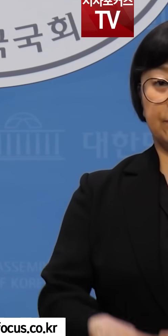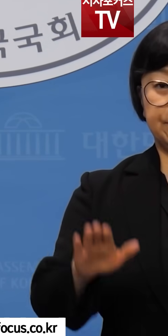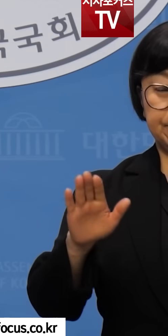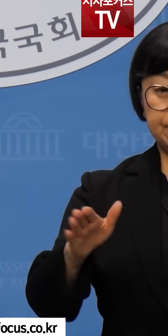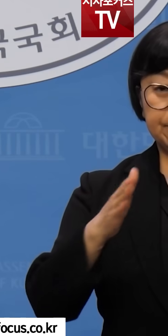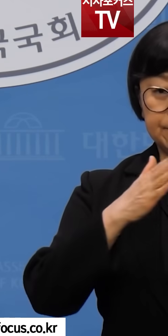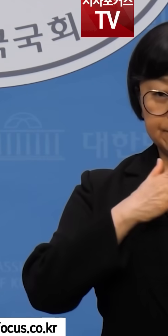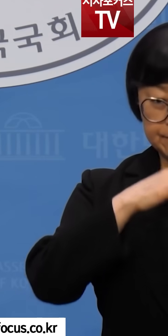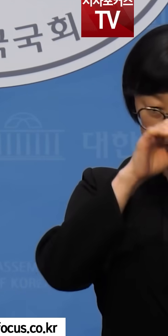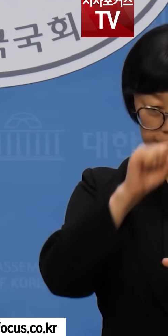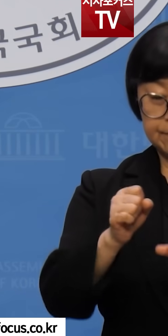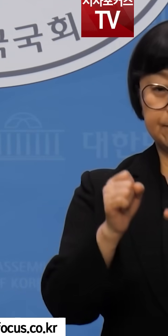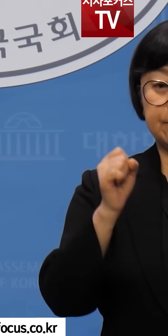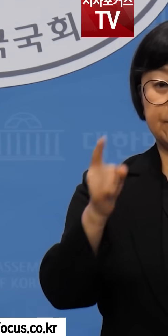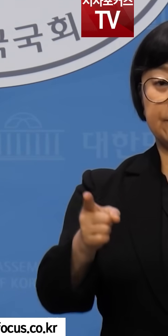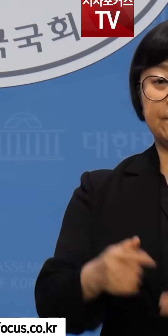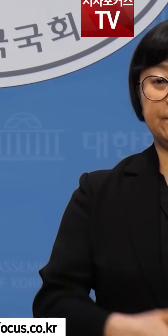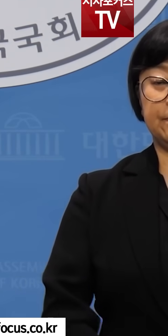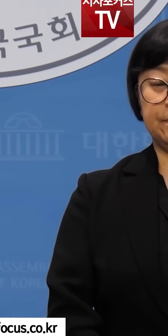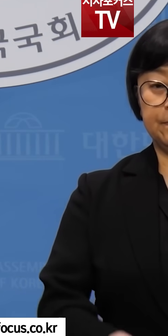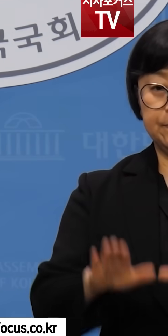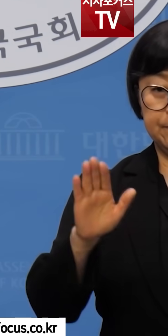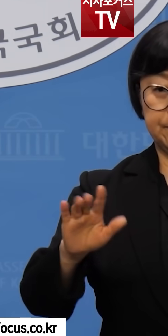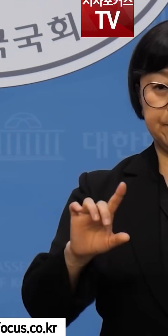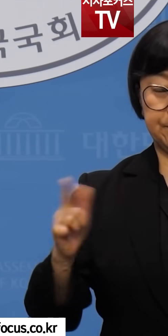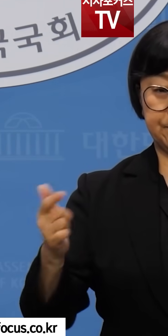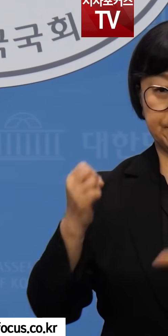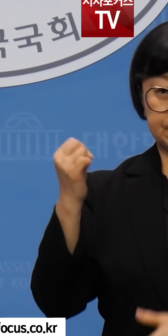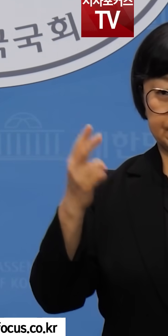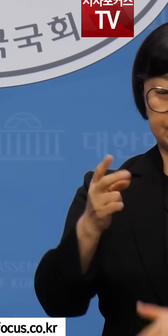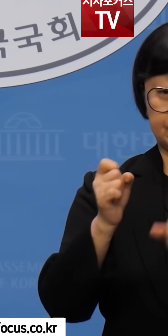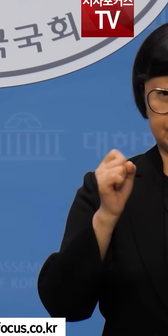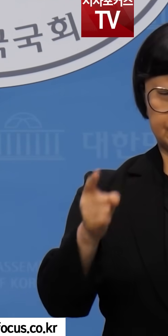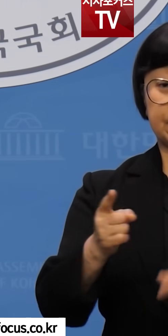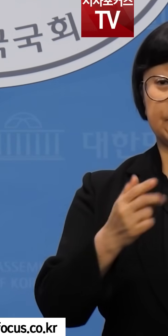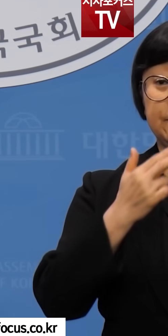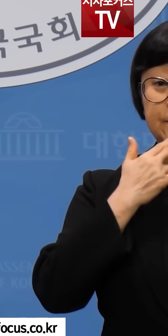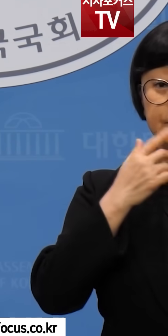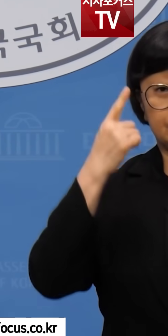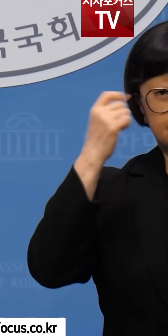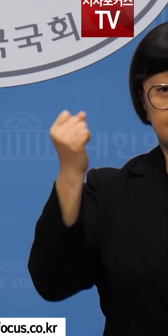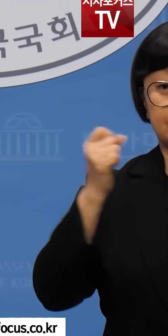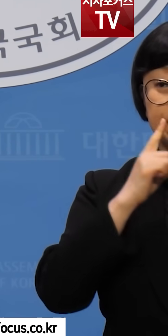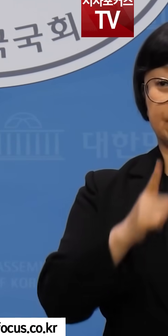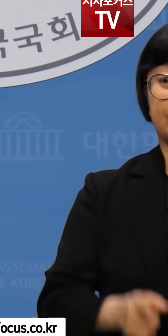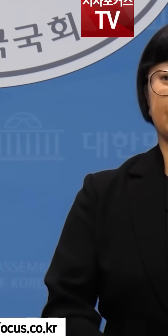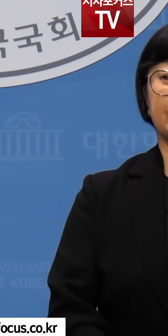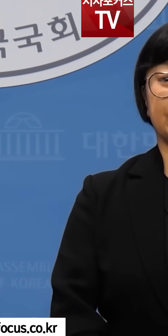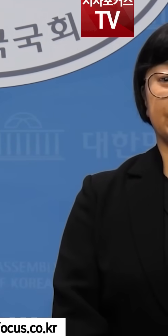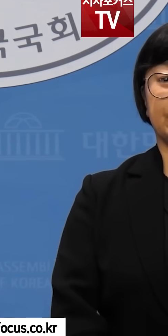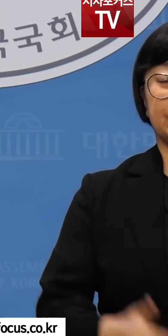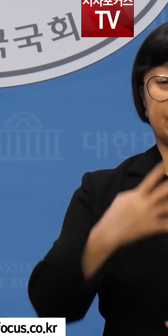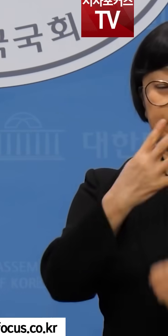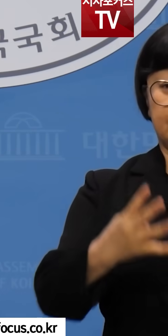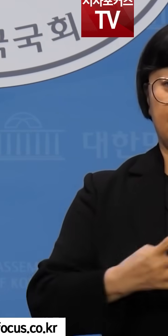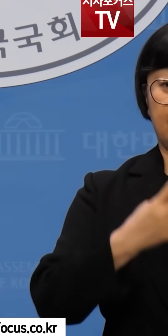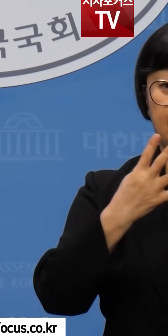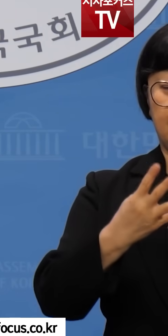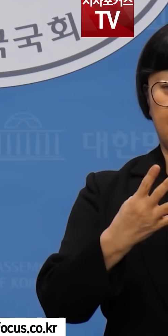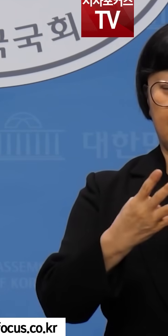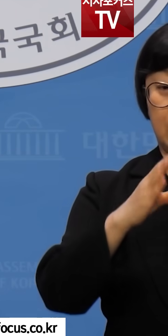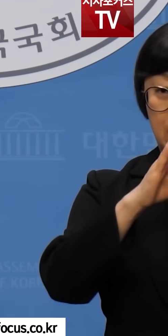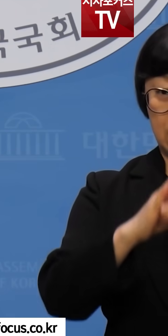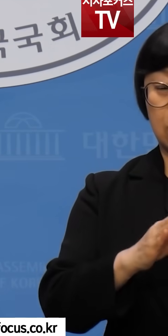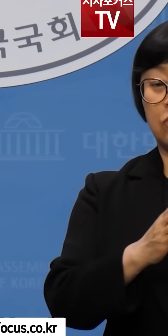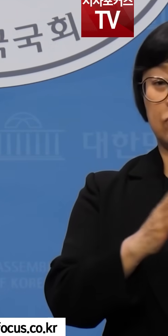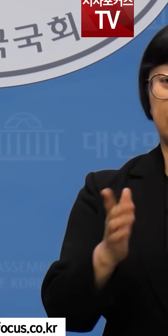이번이 절호의 기회입니다. 이번이 아니면 저는 다시는 기회가 없다고 생각이 됩니다. 제가 4년 동안 쉼없이